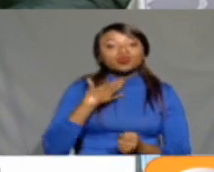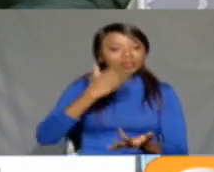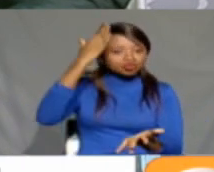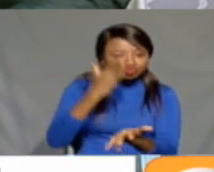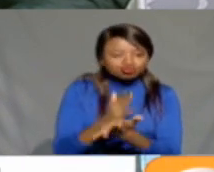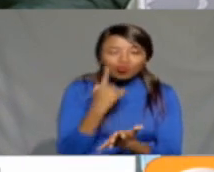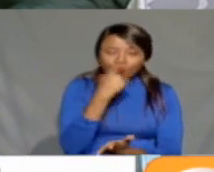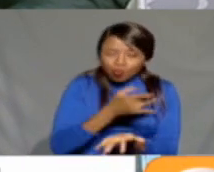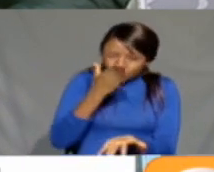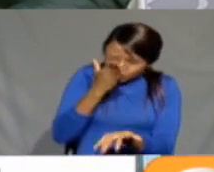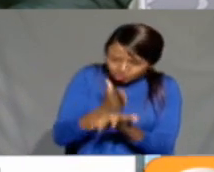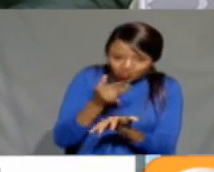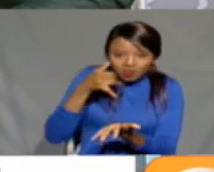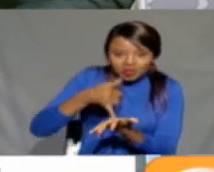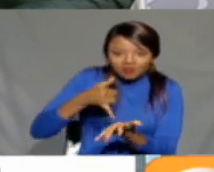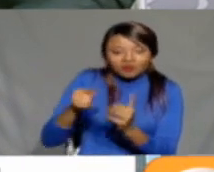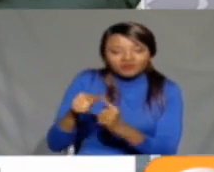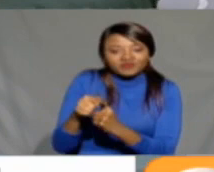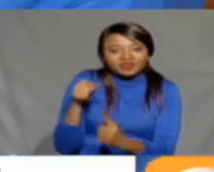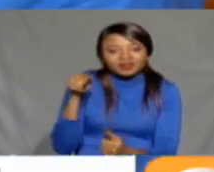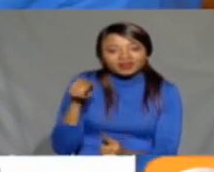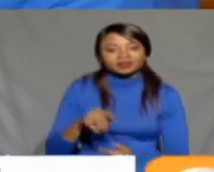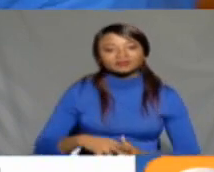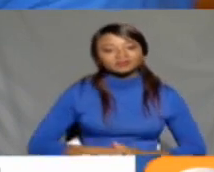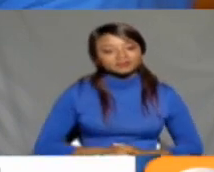nani mhusika wa mauaji yake.